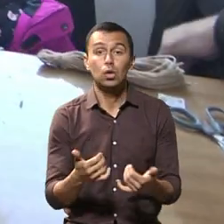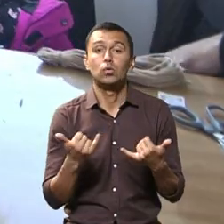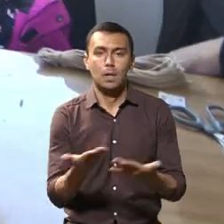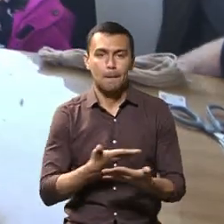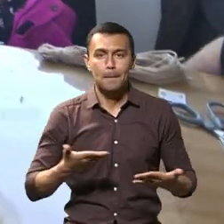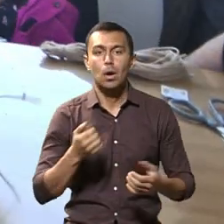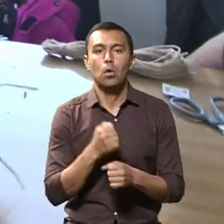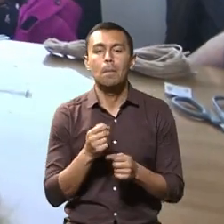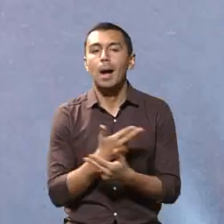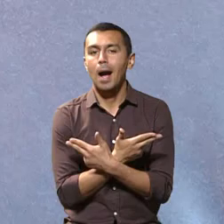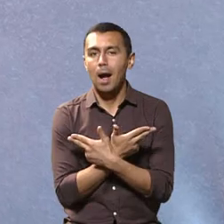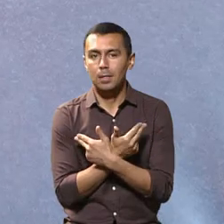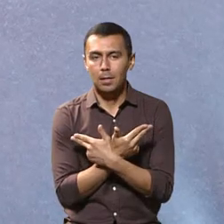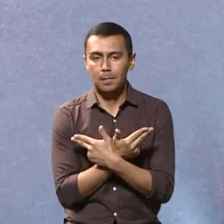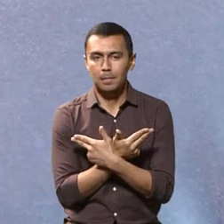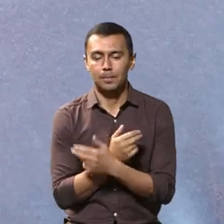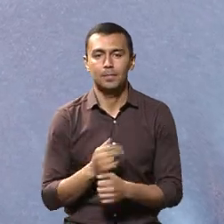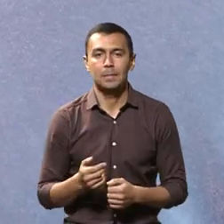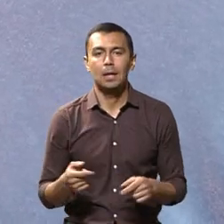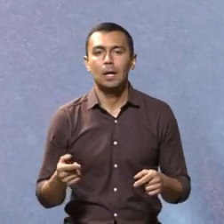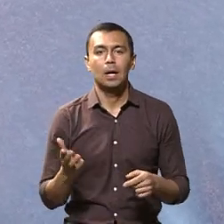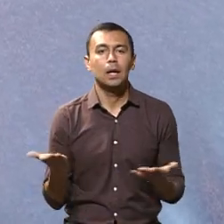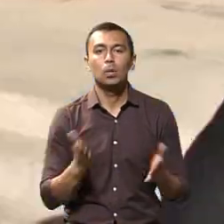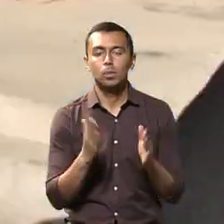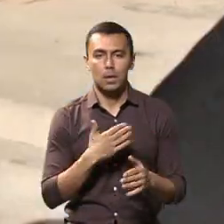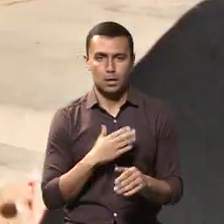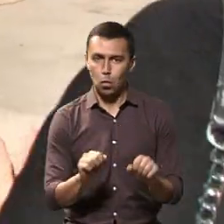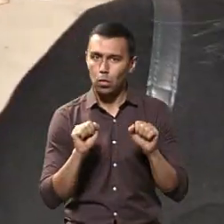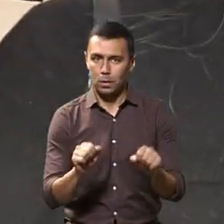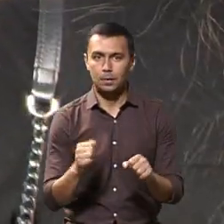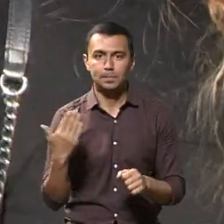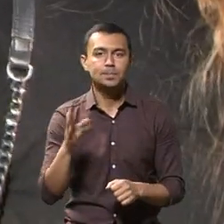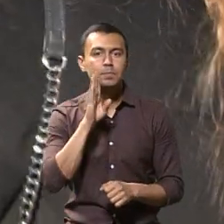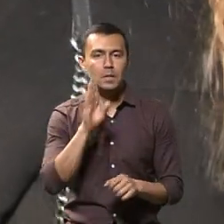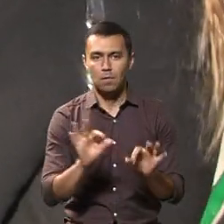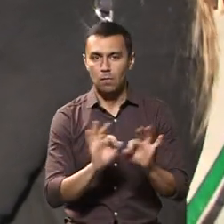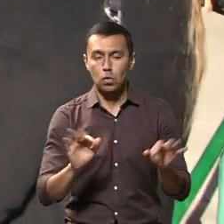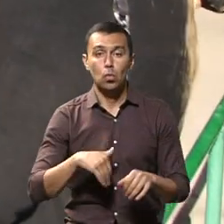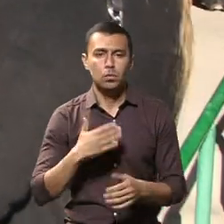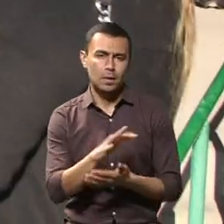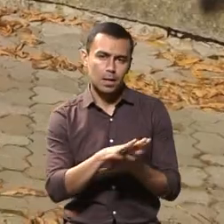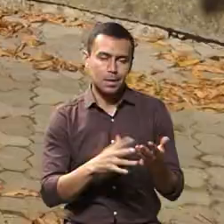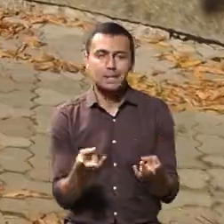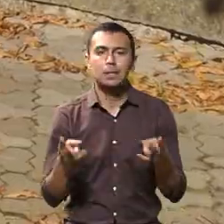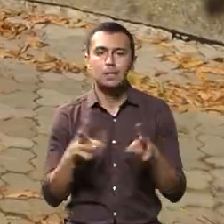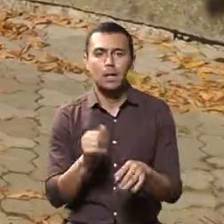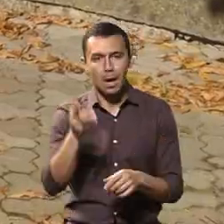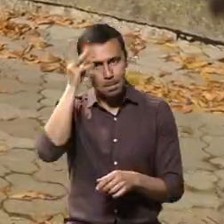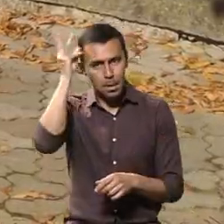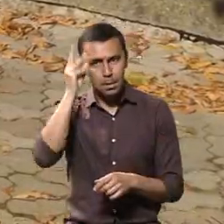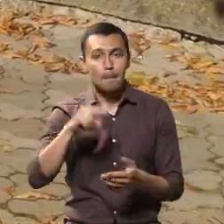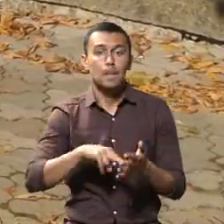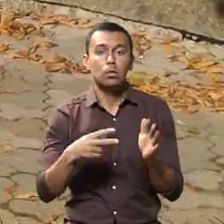ми робимо ангела, який буде нас охороняти. Ніна Галицька каже, хочуть і надалі залишатися на Хмельниччині